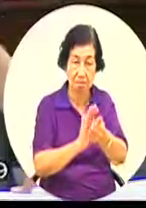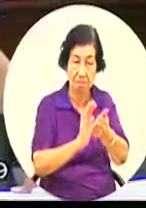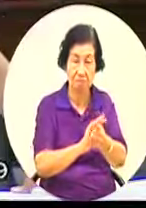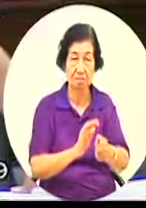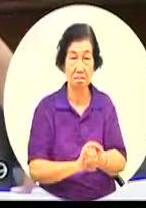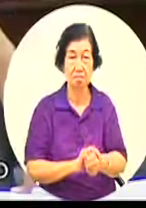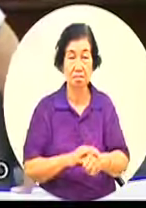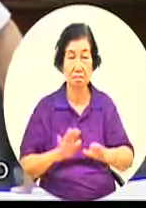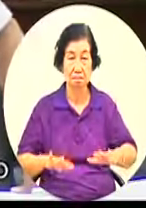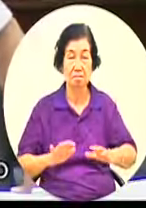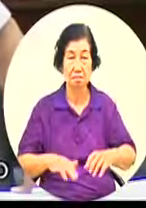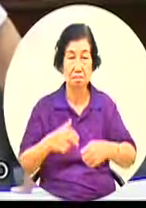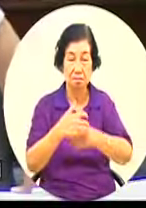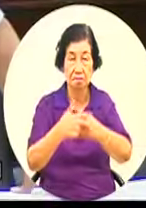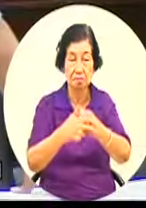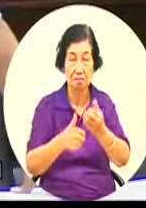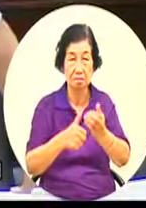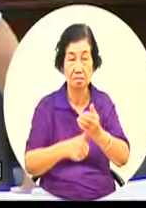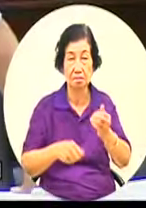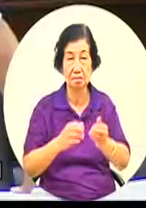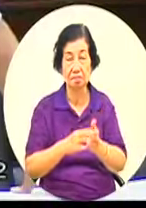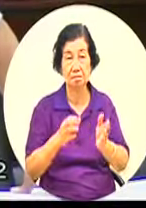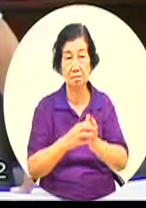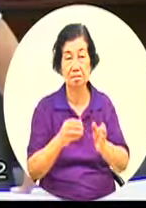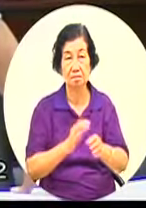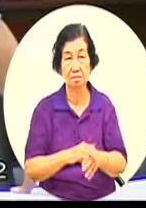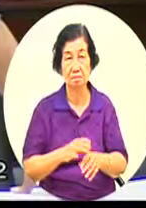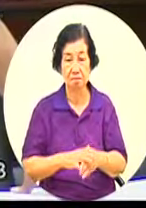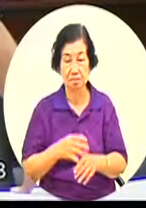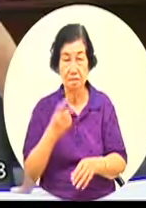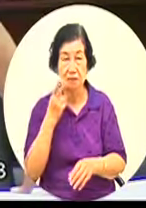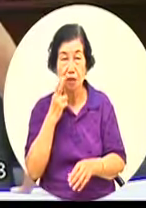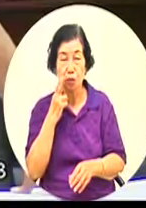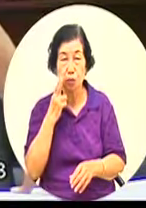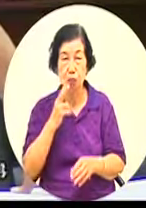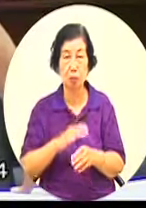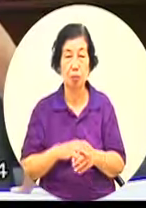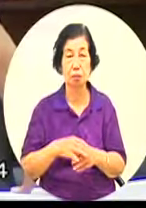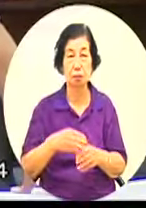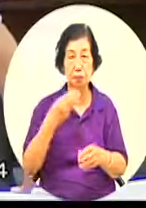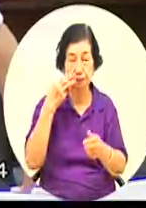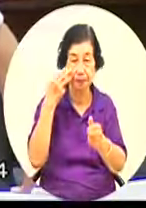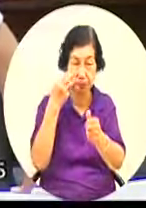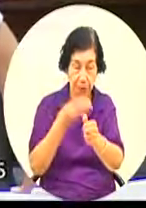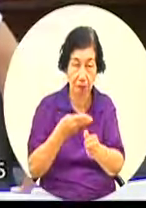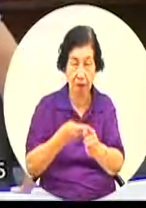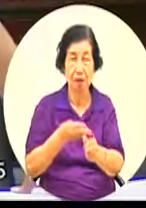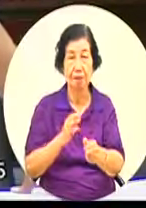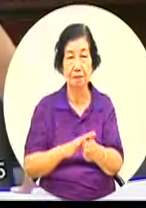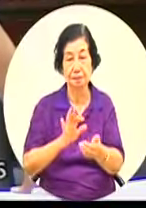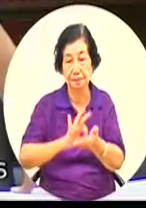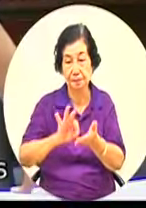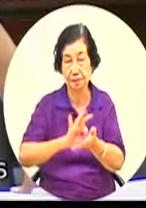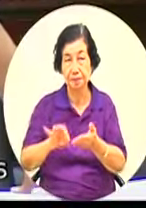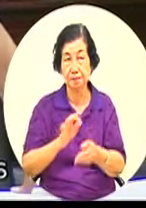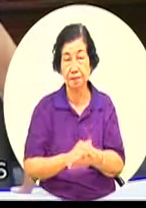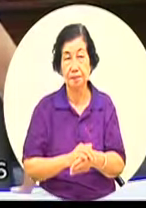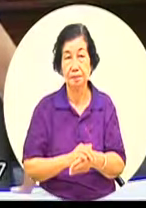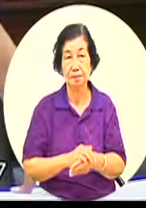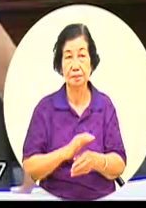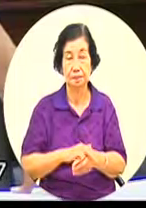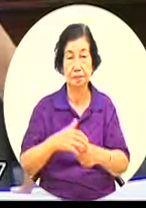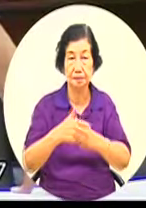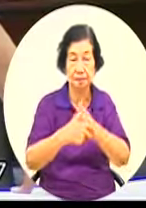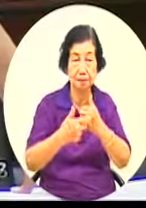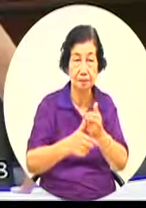局他们的烟害防治经费有一部分的经费可能有跟你们卫生局做一个合